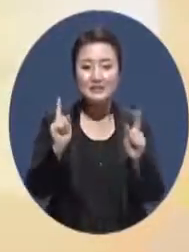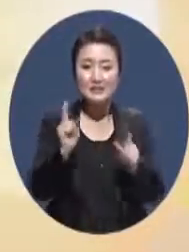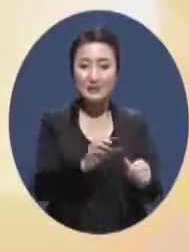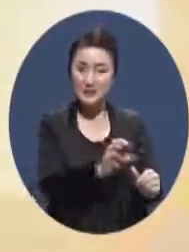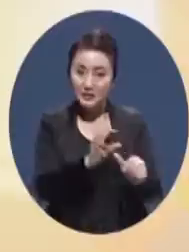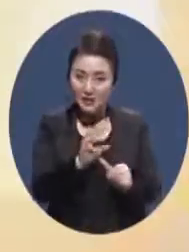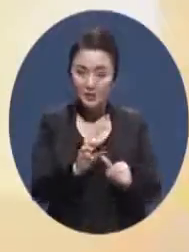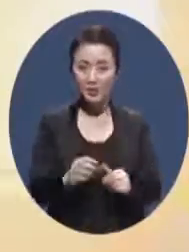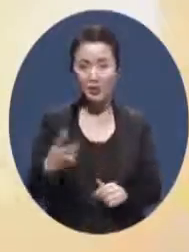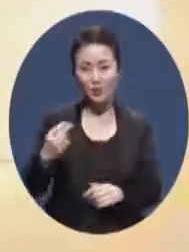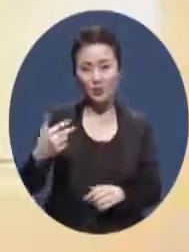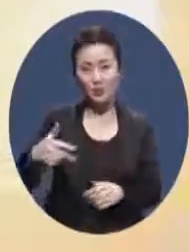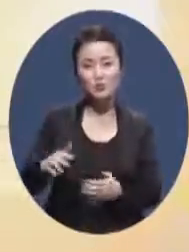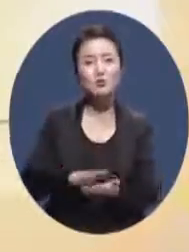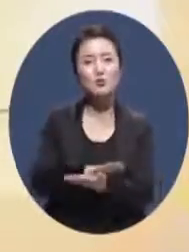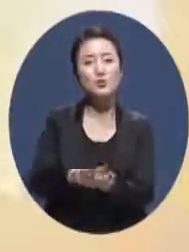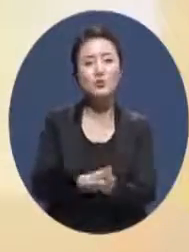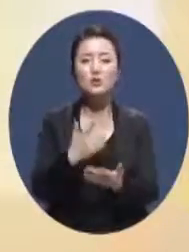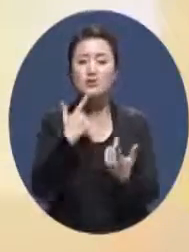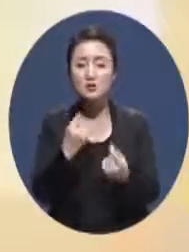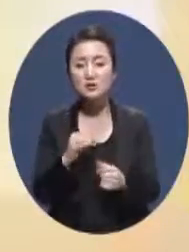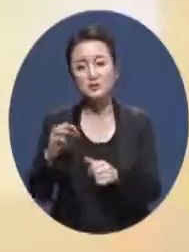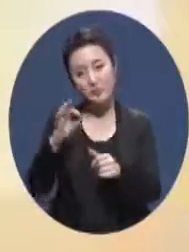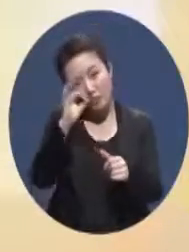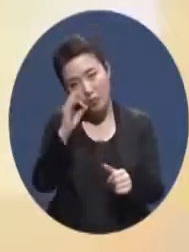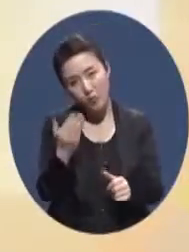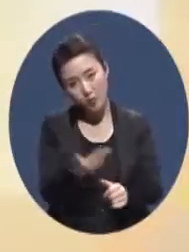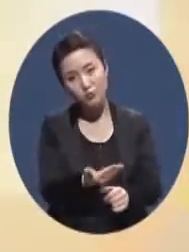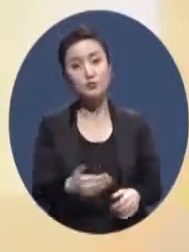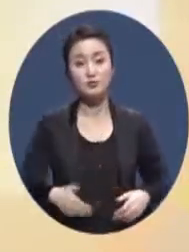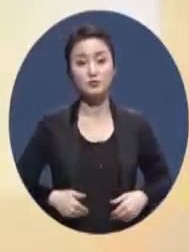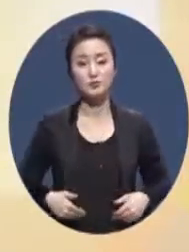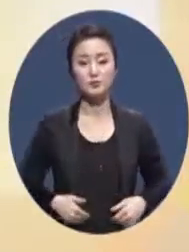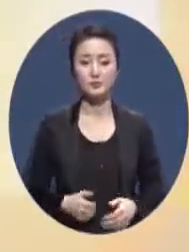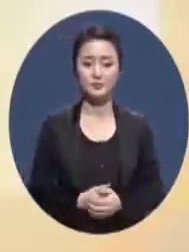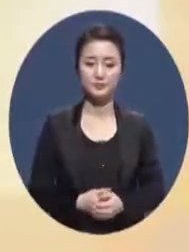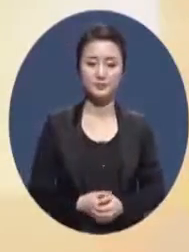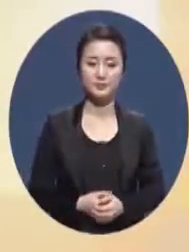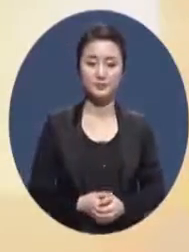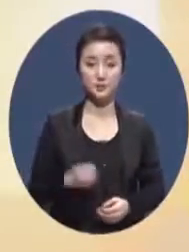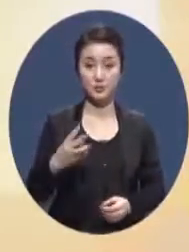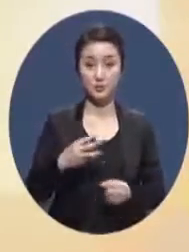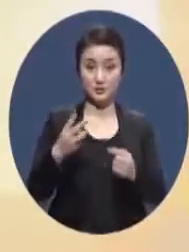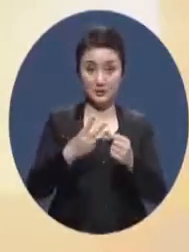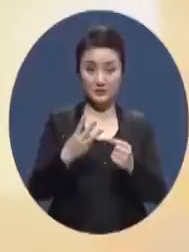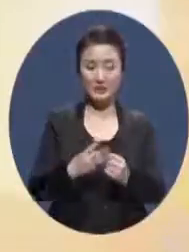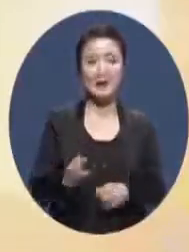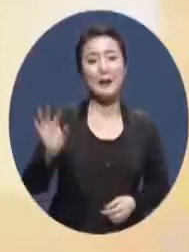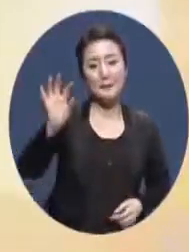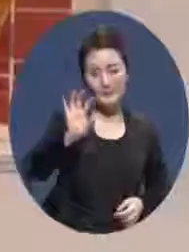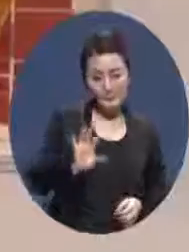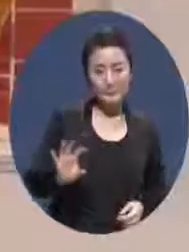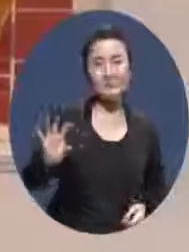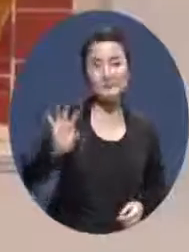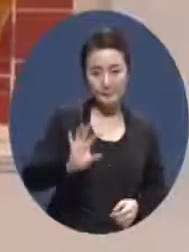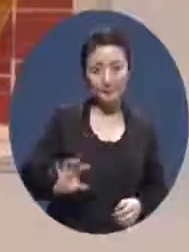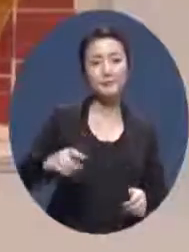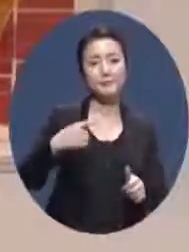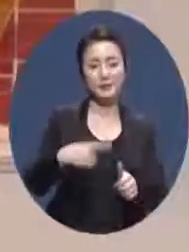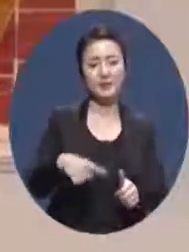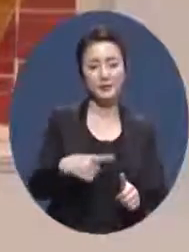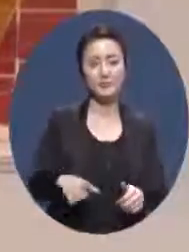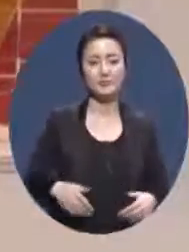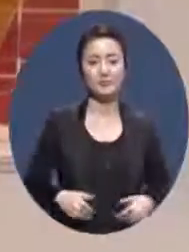반복적으로 반드시 하셔야 되고 마지막에 되게 중요한데요. 체벌을 하시는 거는 아이들로 하여금 야, 나 진짜